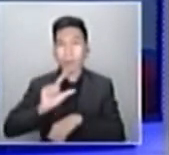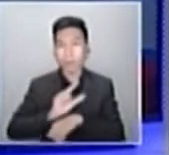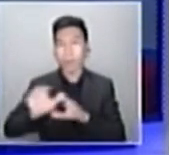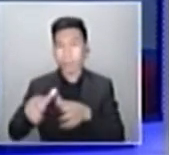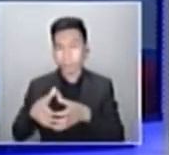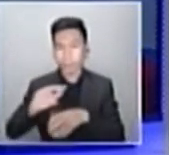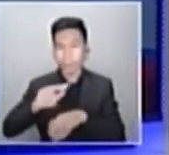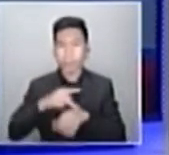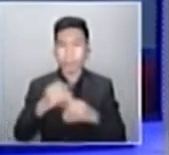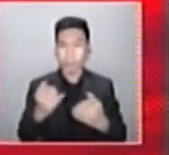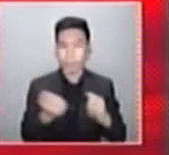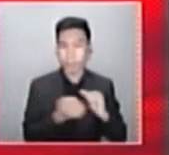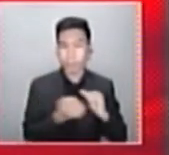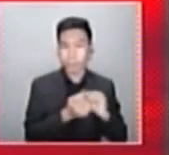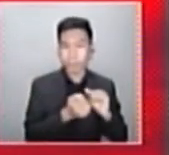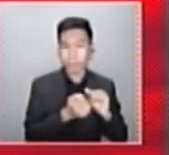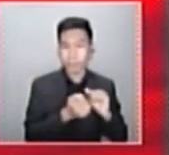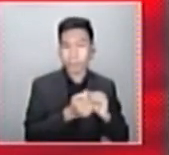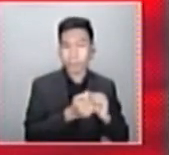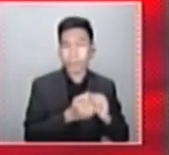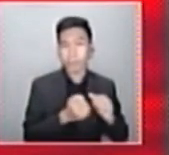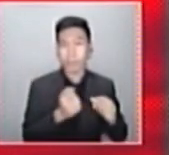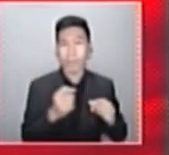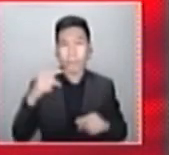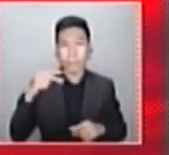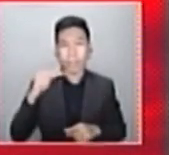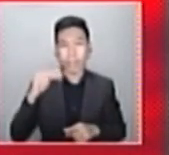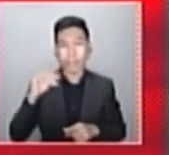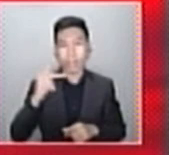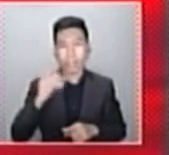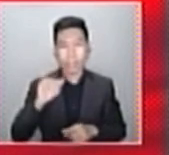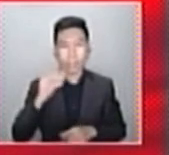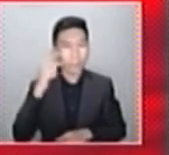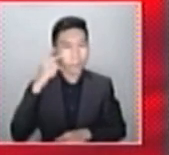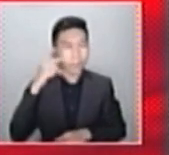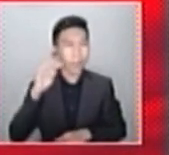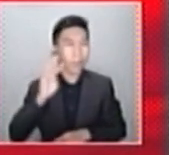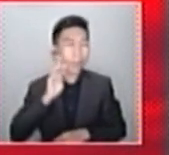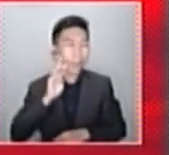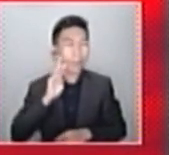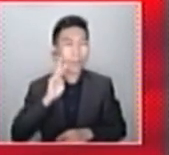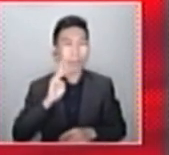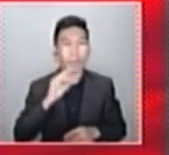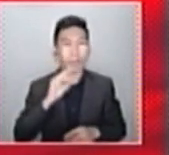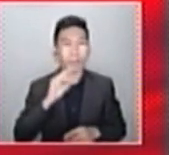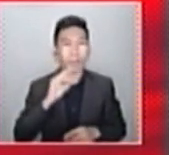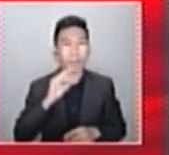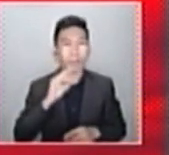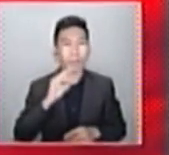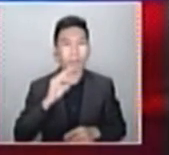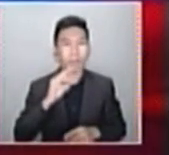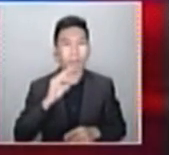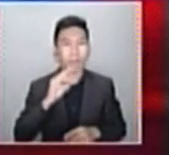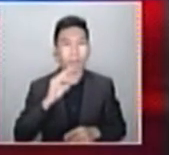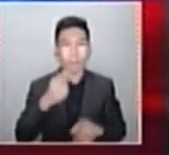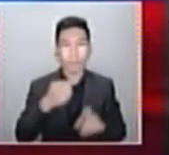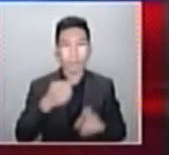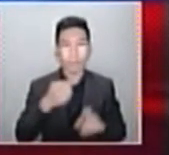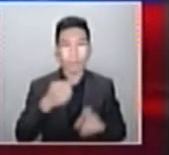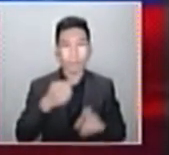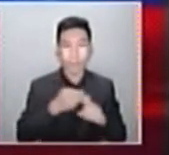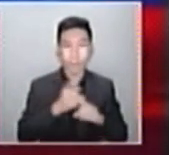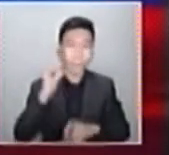at Correspondent Pinky Webb at News Anchor ng Radio Mindanao Network DZXL 558 na si